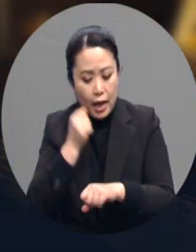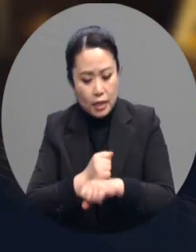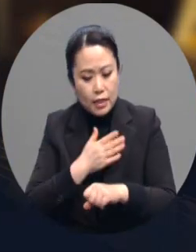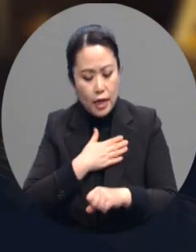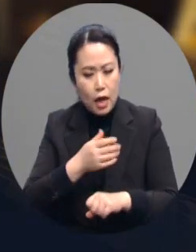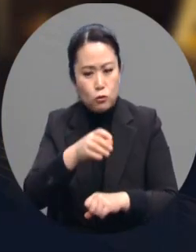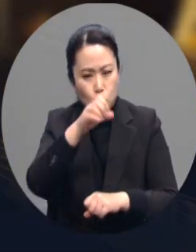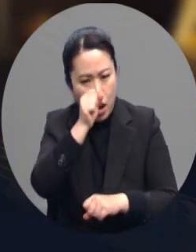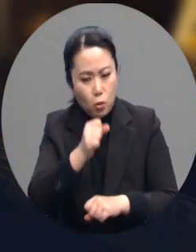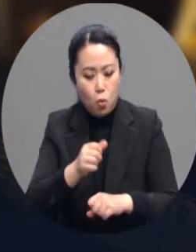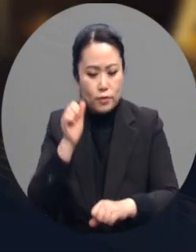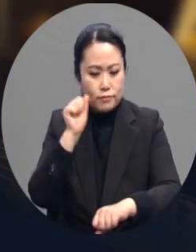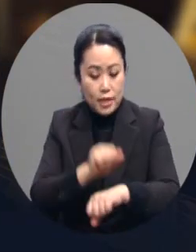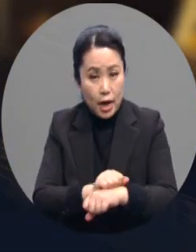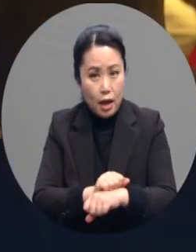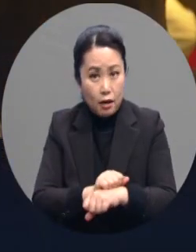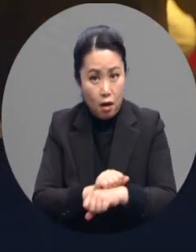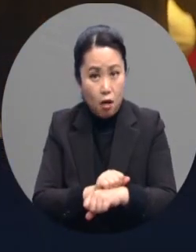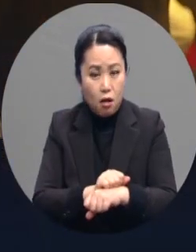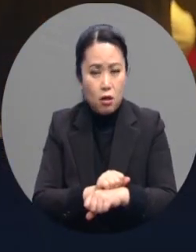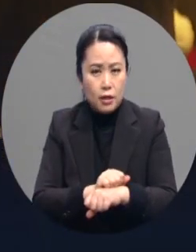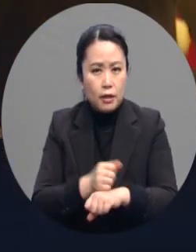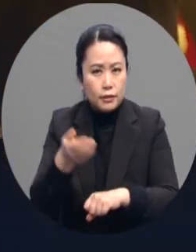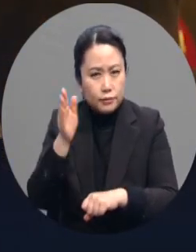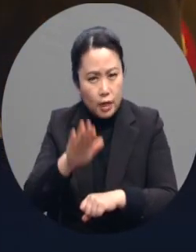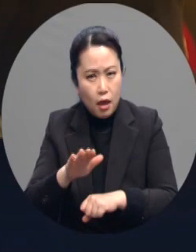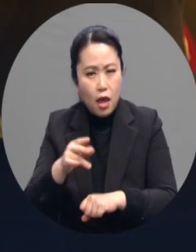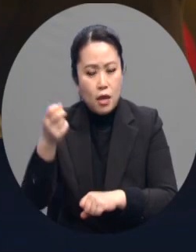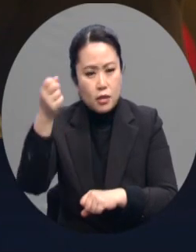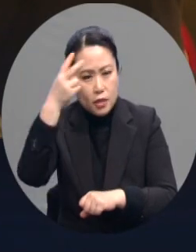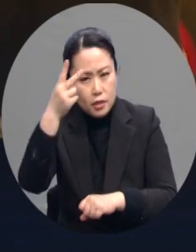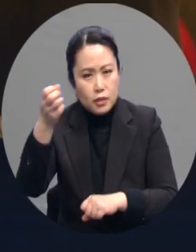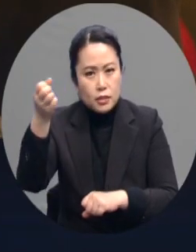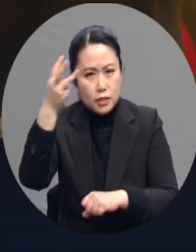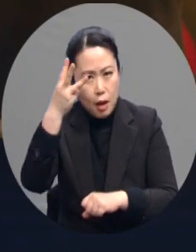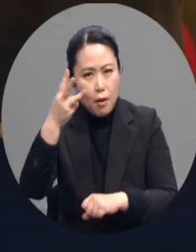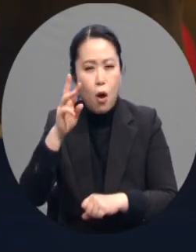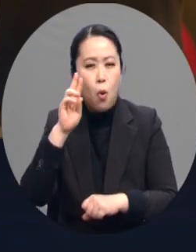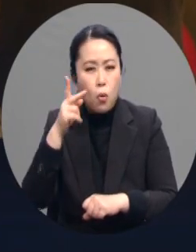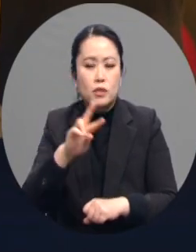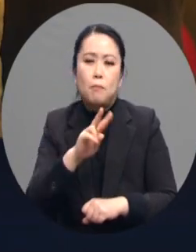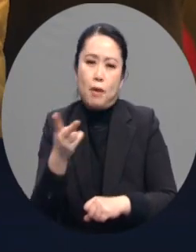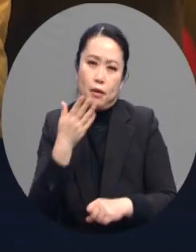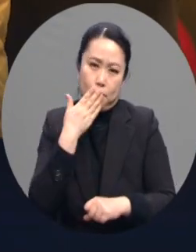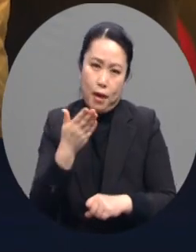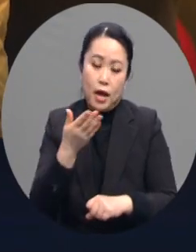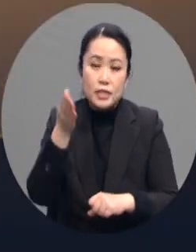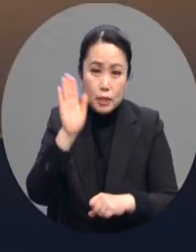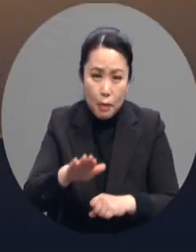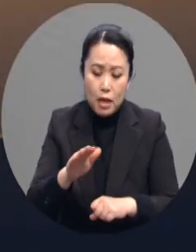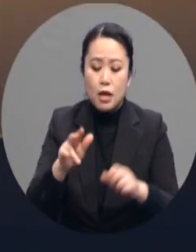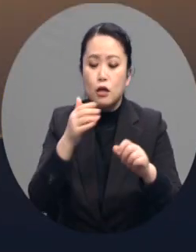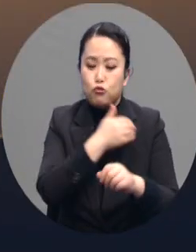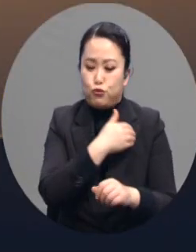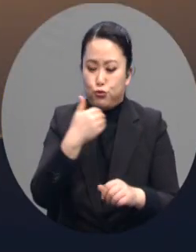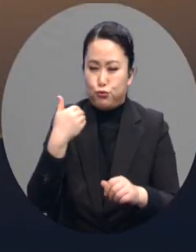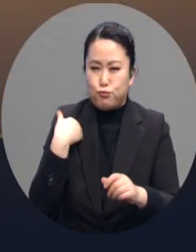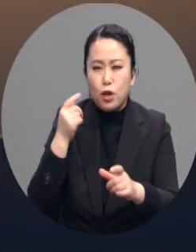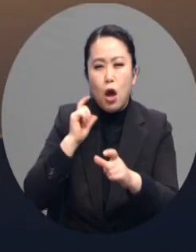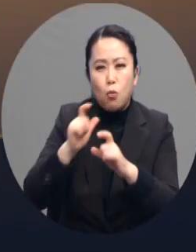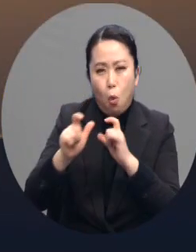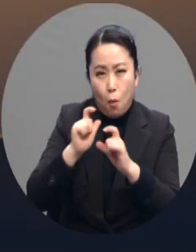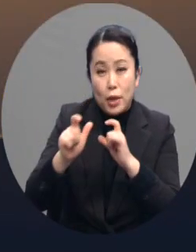것, 잘하는 것을 듣다가 뭐 2학년, 3학년 때 가서 혹시 바뀔 수도 있으나 충분한 고민을 하고